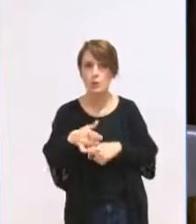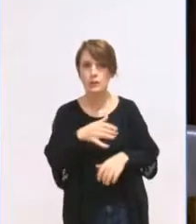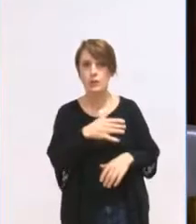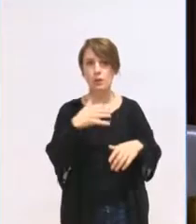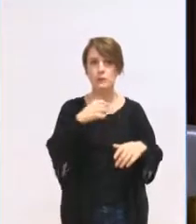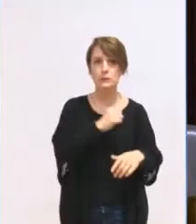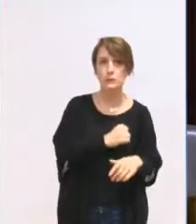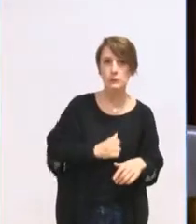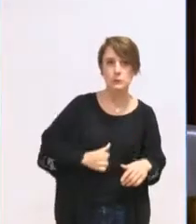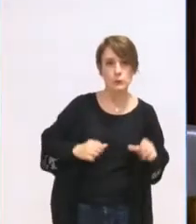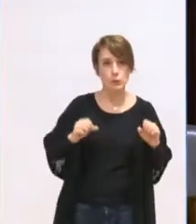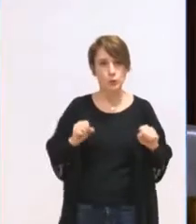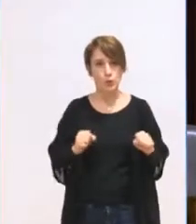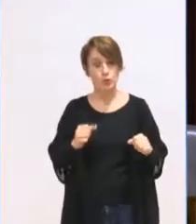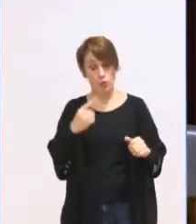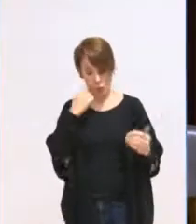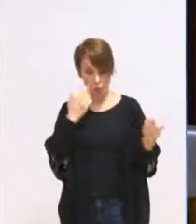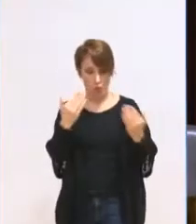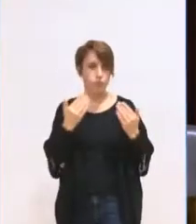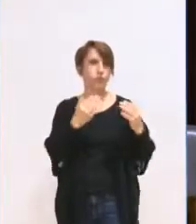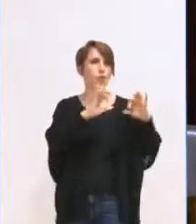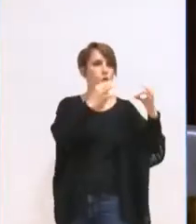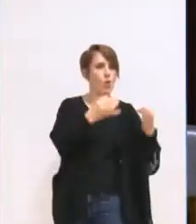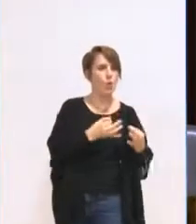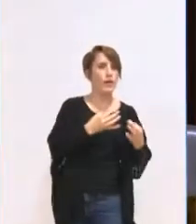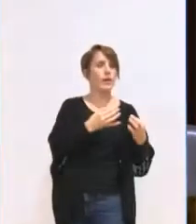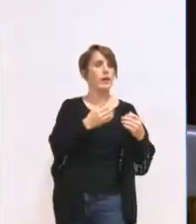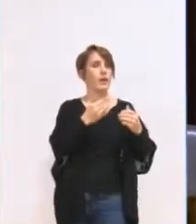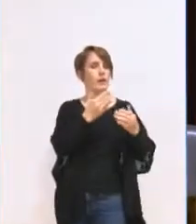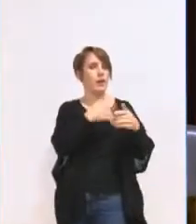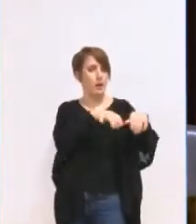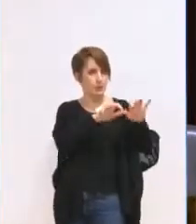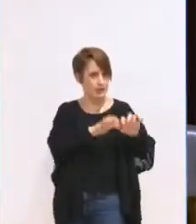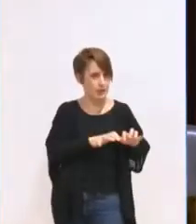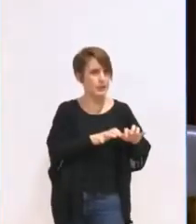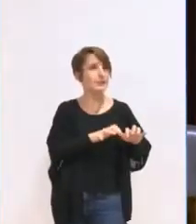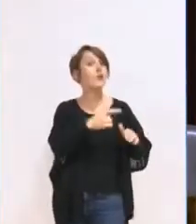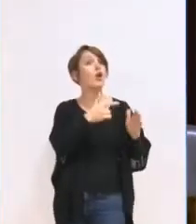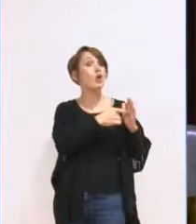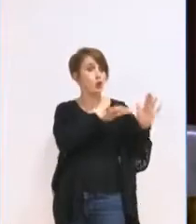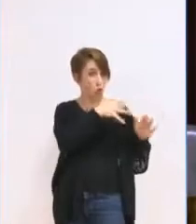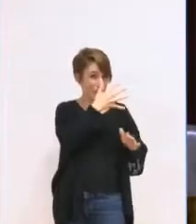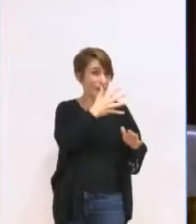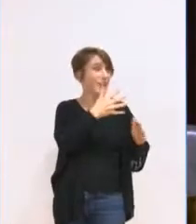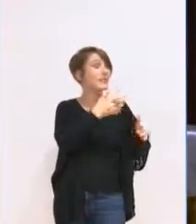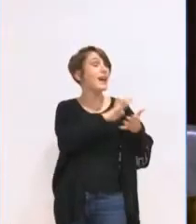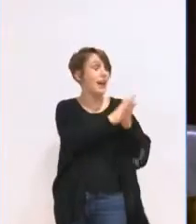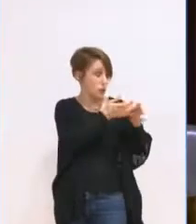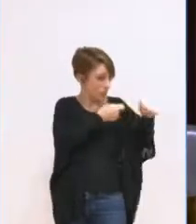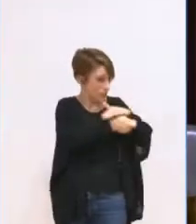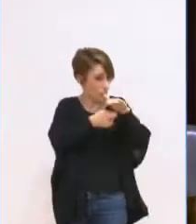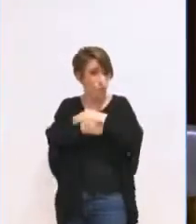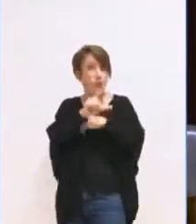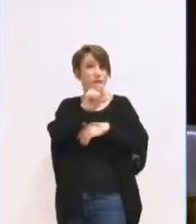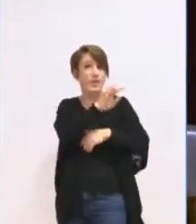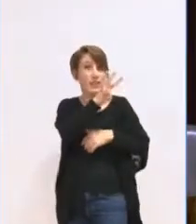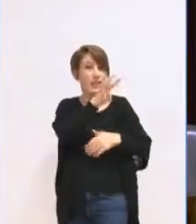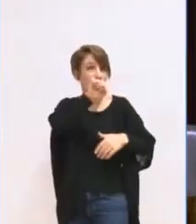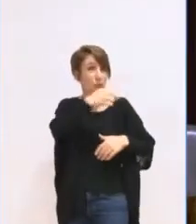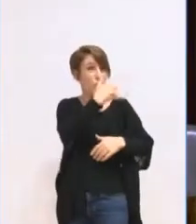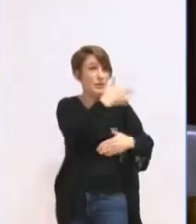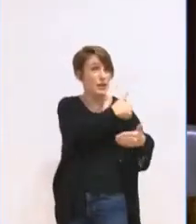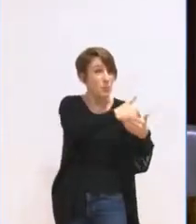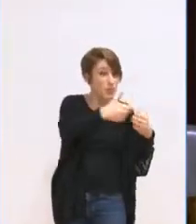administratif qu'il faut regarder. En 2015, les subventions aux associations représentaient 24,5 millions d'euros.